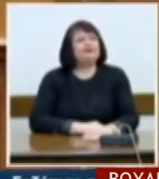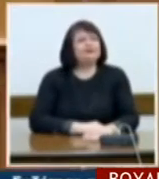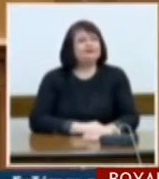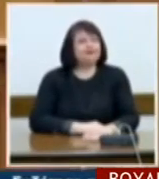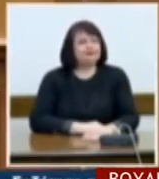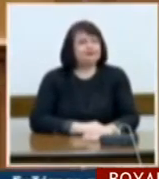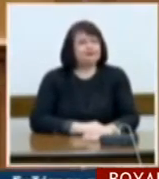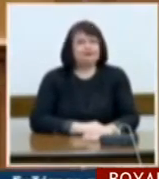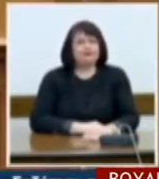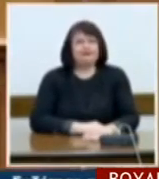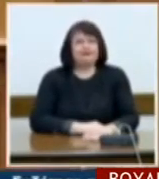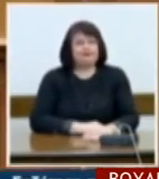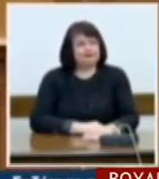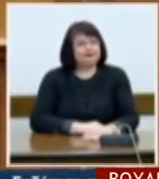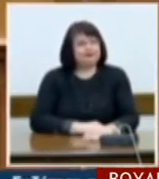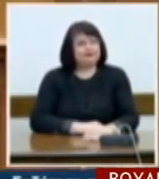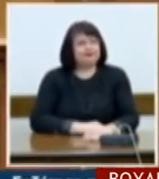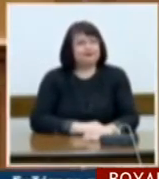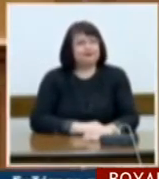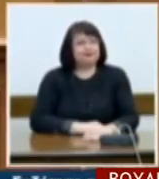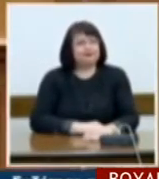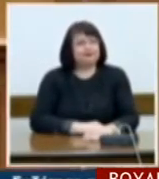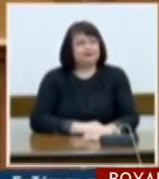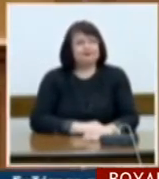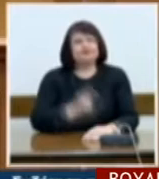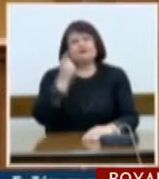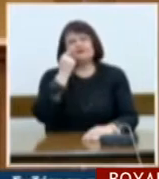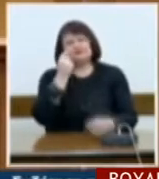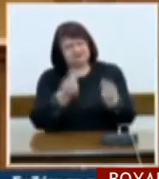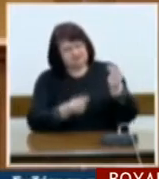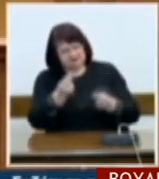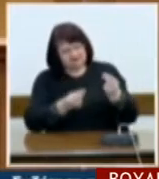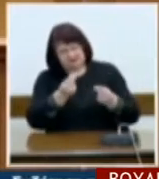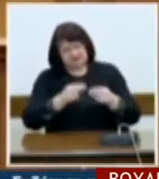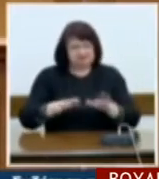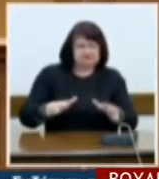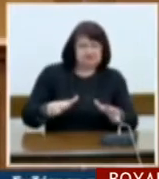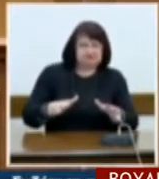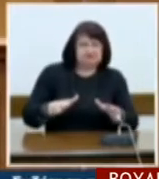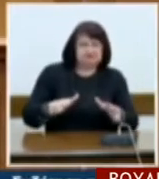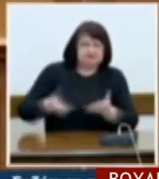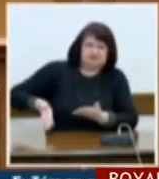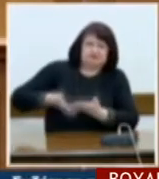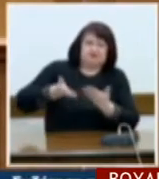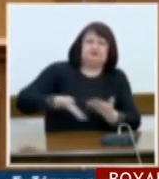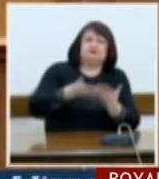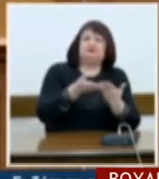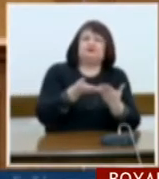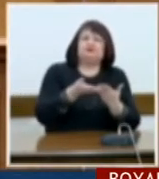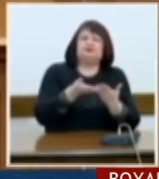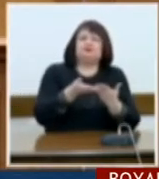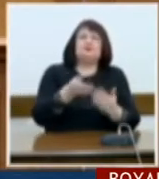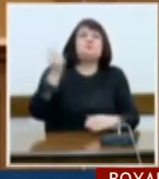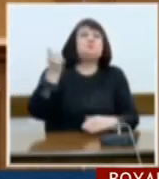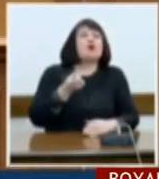Εάν κάνετε έναν αναλογικό υπολογισμό, θα δείτε ότι η στήριξη αυτή, ποσοστιαία,